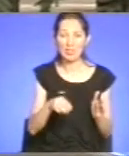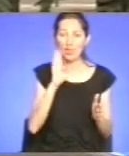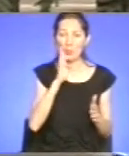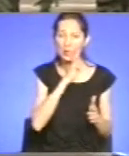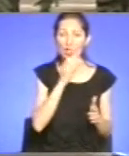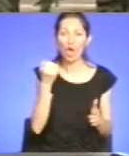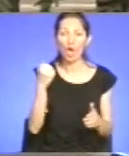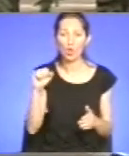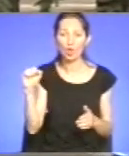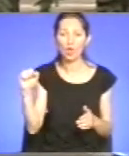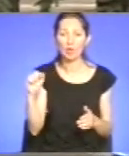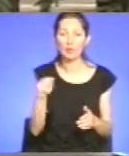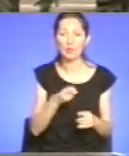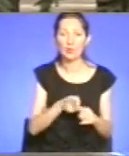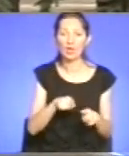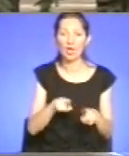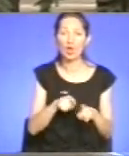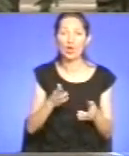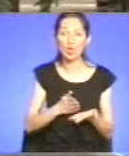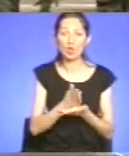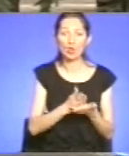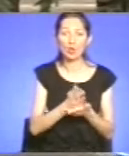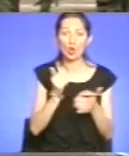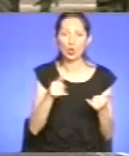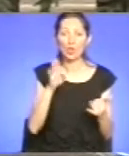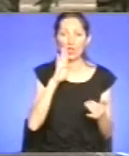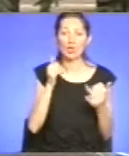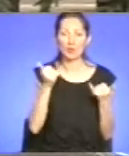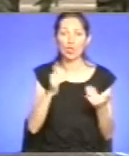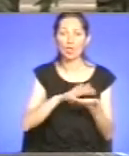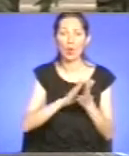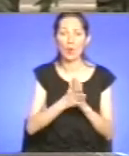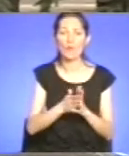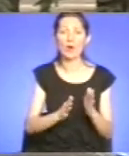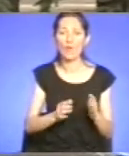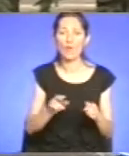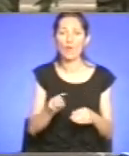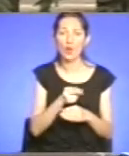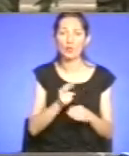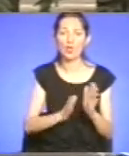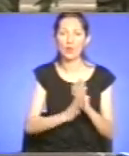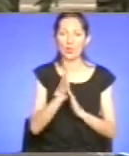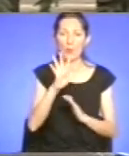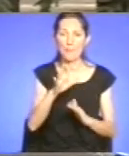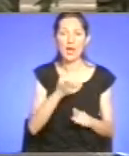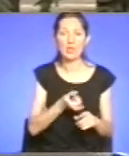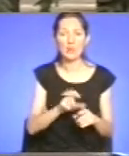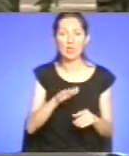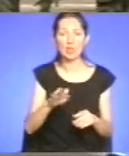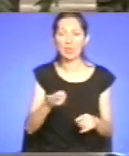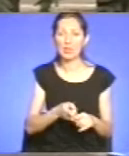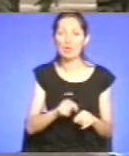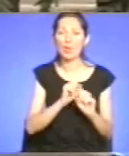заслуга? Сьогодні жінка в сучасних умовах виховати і виростити по 5 і більше дітей – це теж